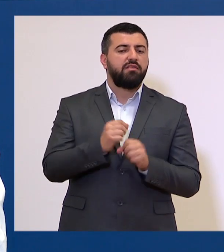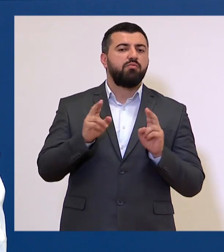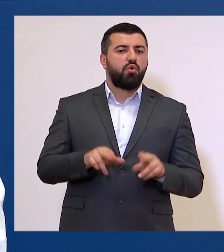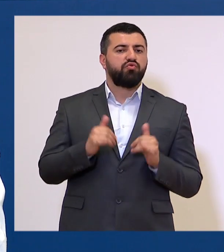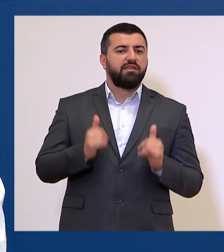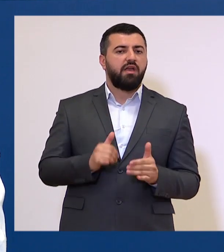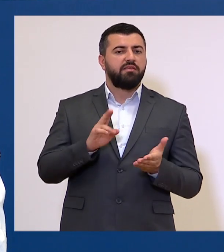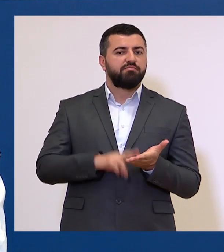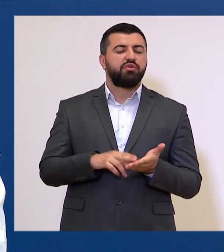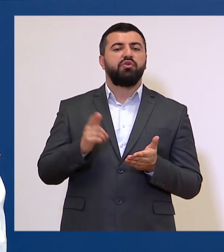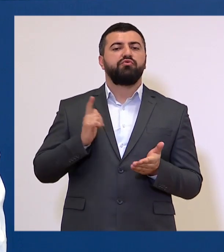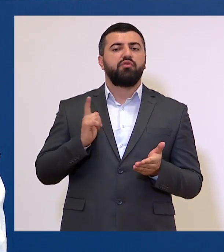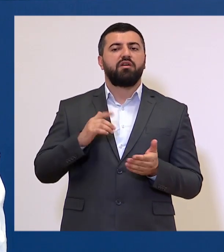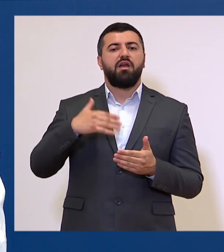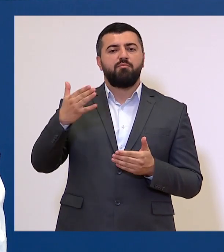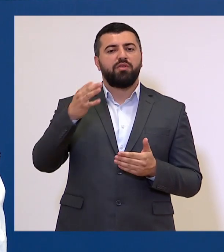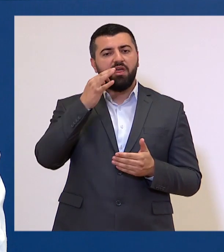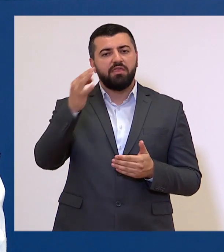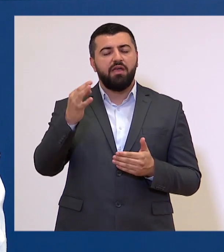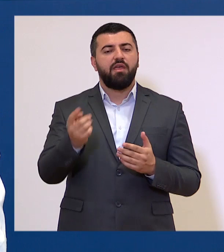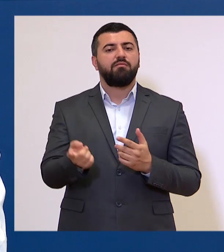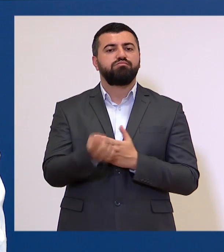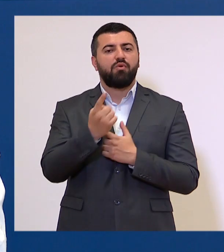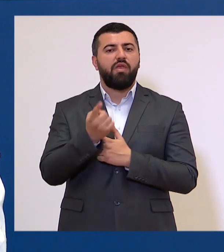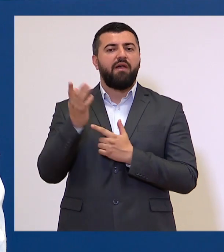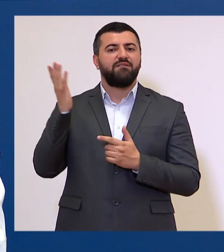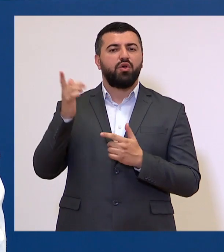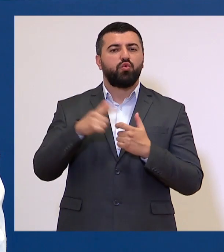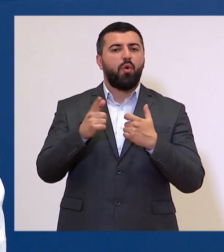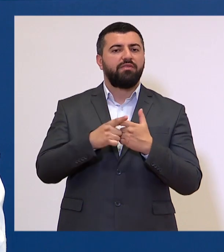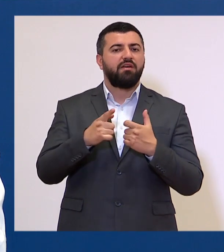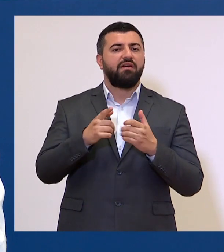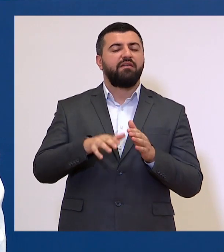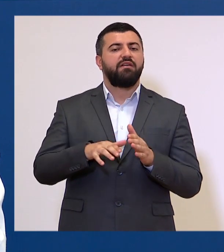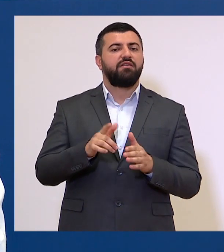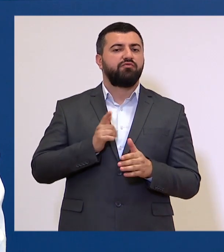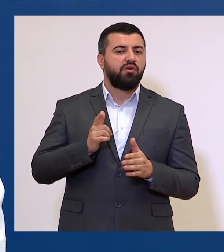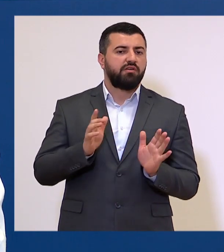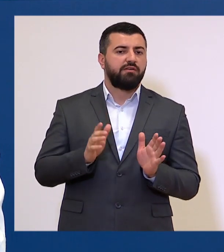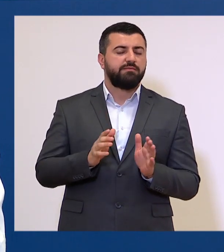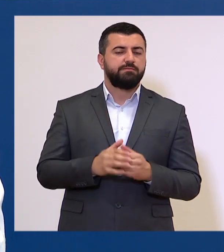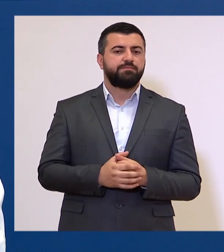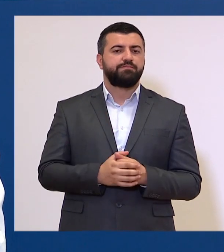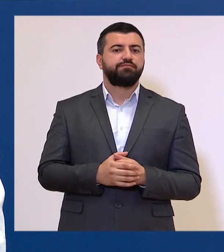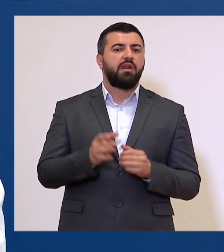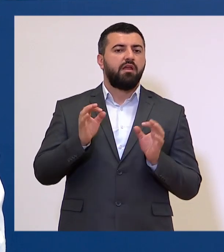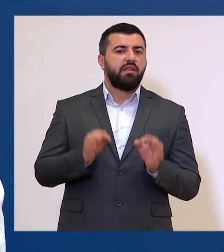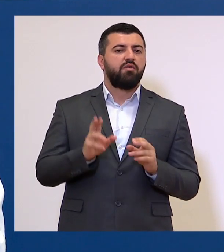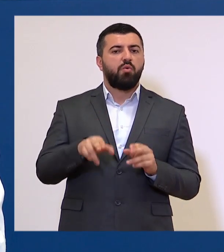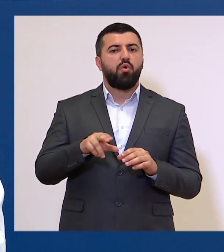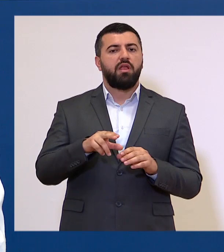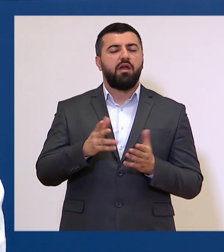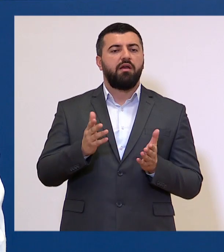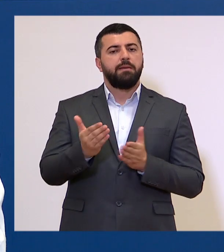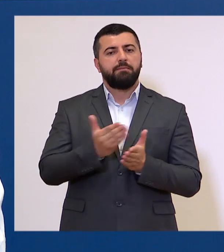možemo trenutno da pratimo, na vrijeme otkrivamo i ako bude potrebno i intervenišemo u zajednici. Naravno, interveniše se